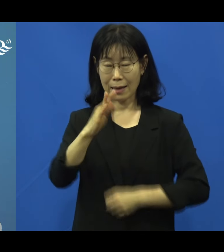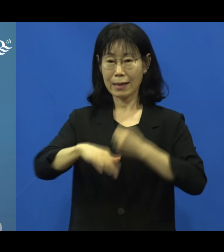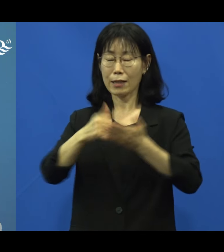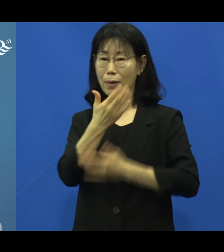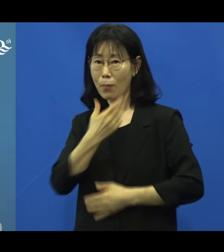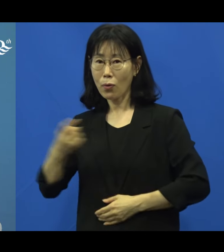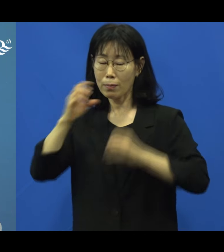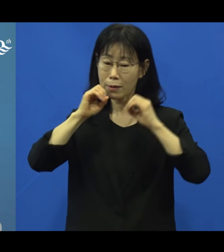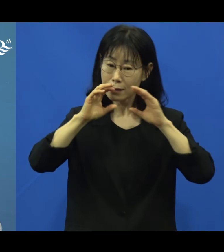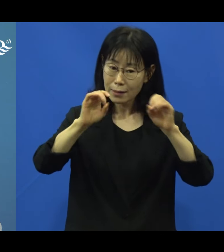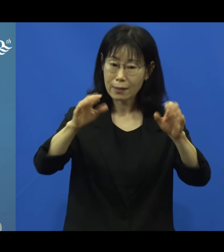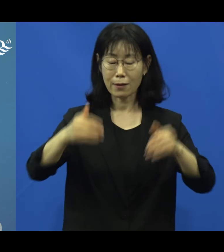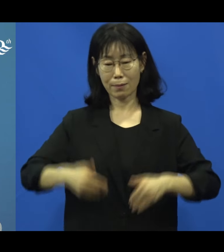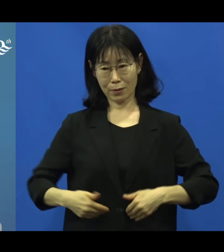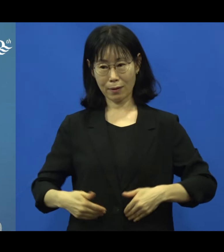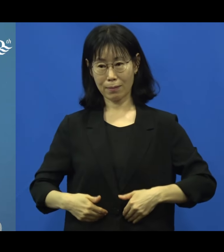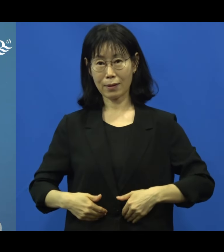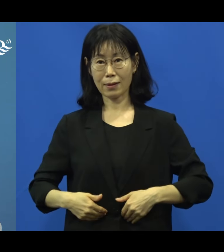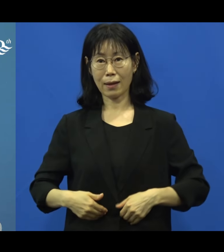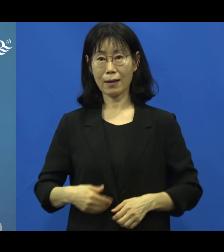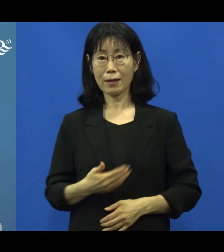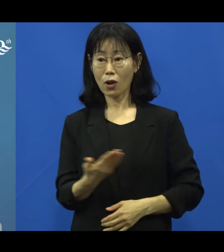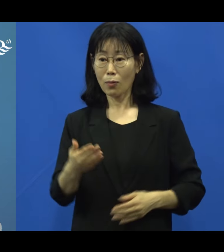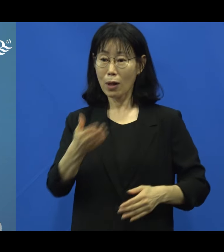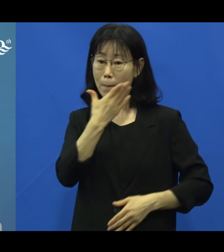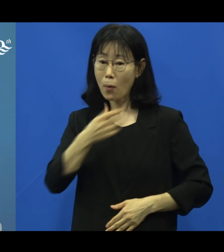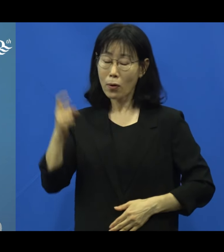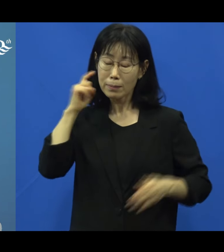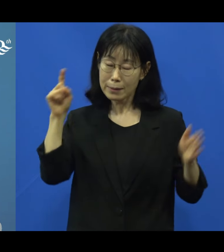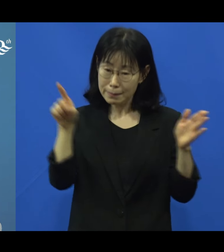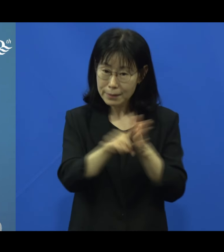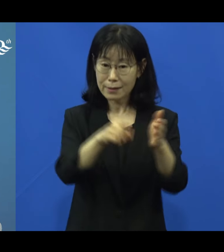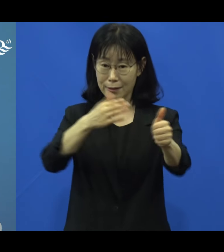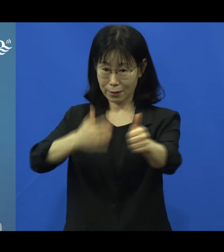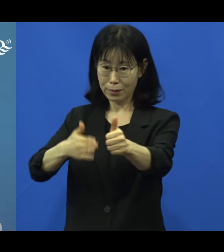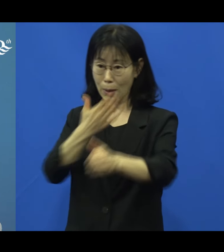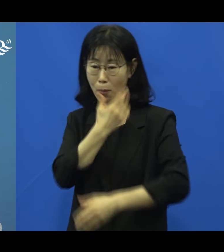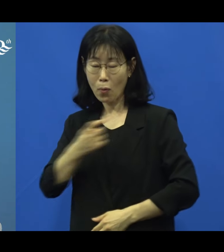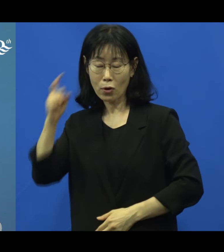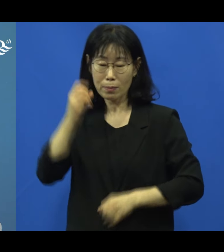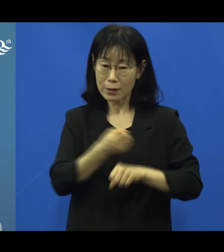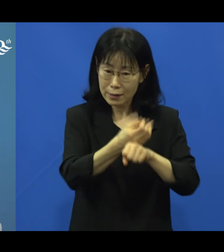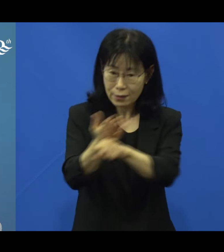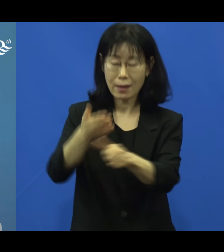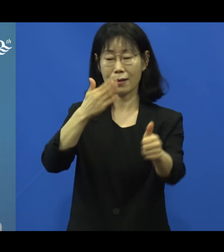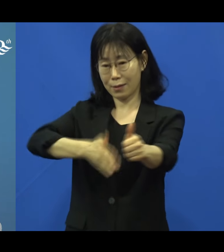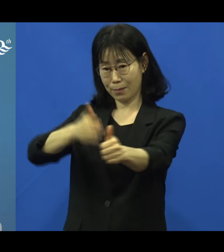돼요. 진짜 믿으세요. 복음을 믿으세요. 그리고 복음을 전하세요.